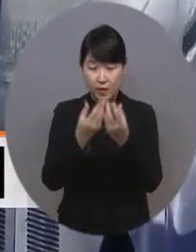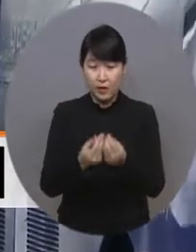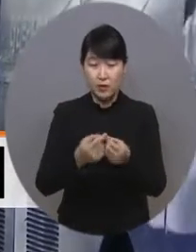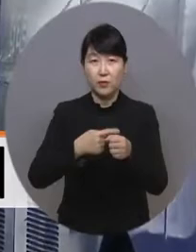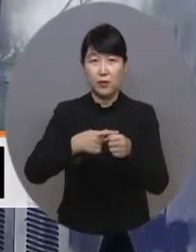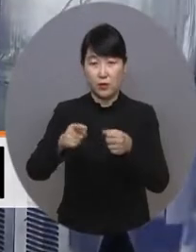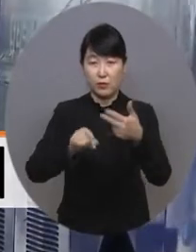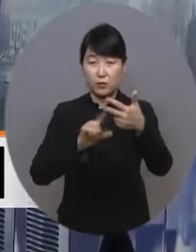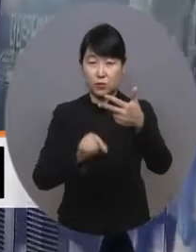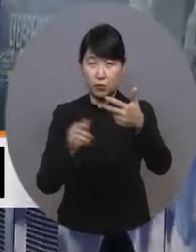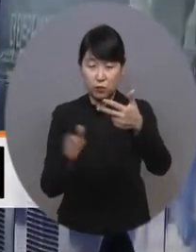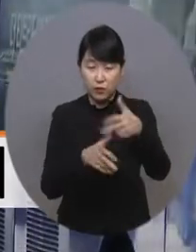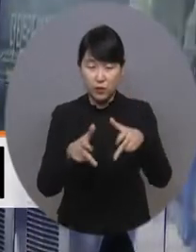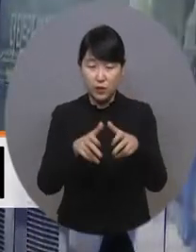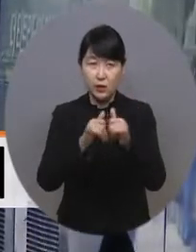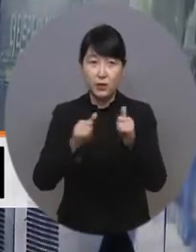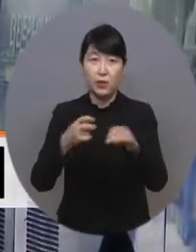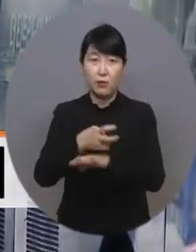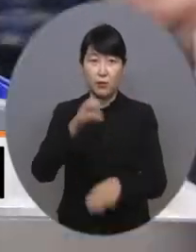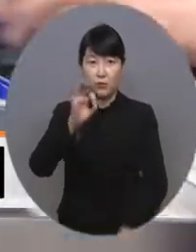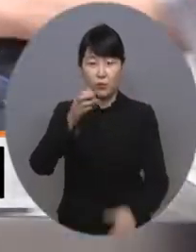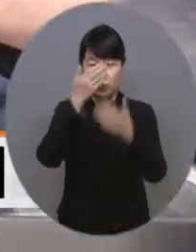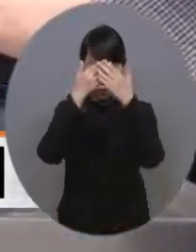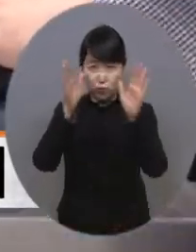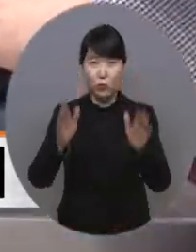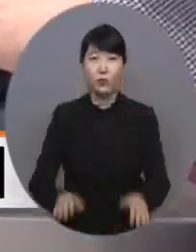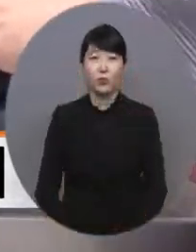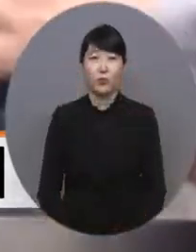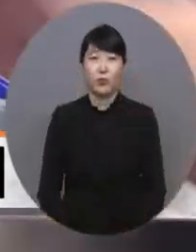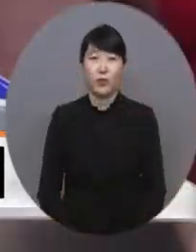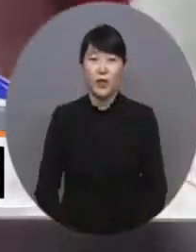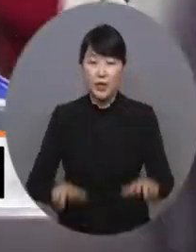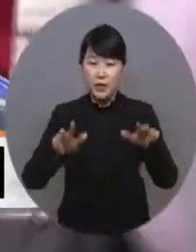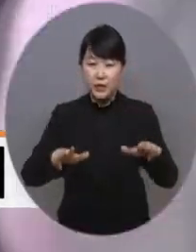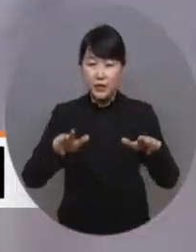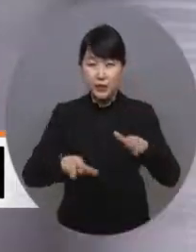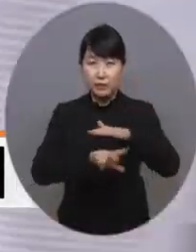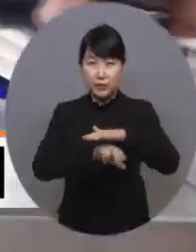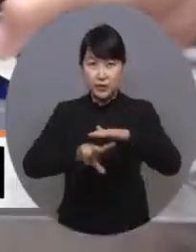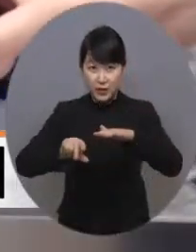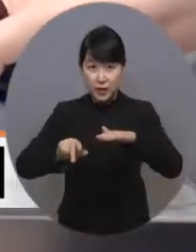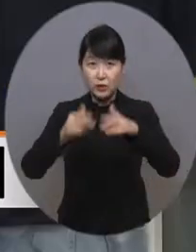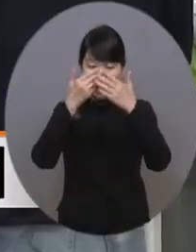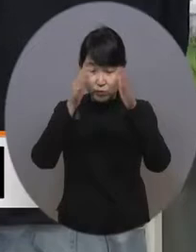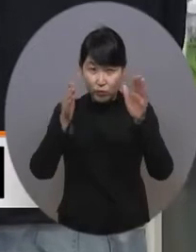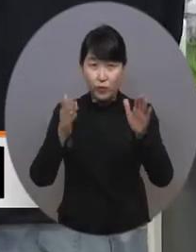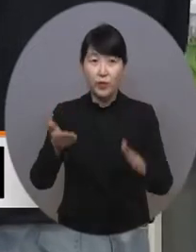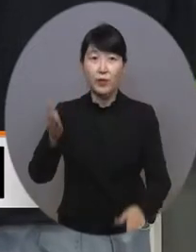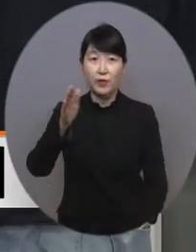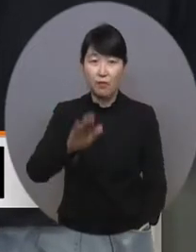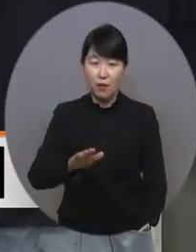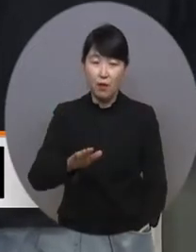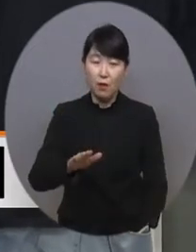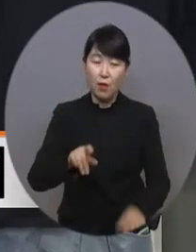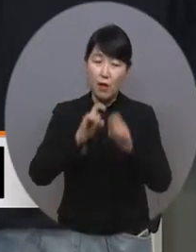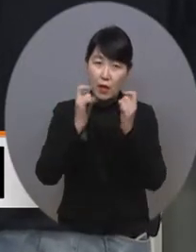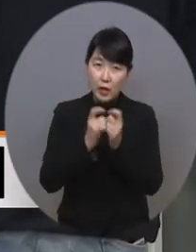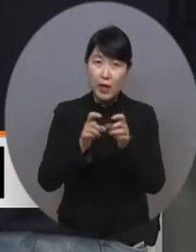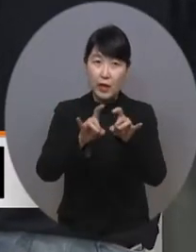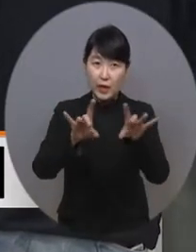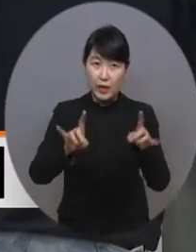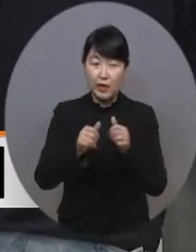7월부터 장애인 버스 요금을 전액 지원합니다 그동안 지하철 요금만 감면받았던만큼 개별적 특성에 따른